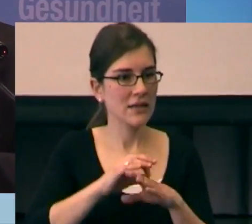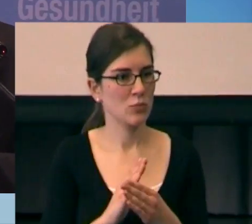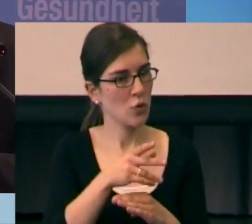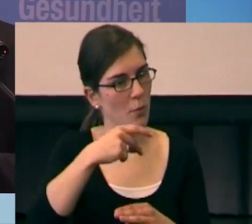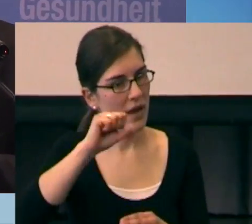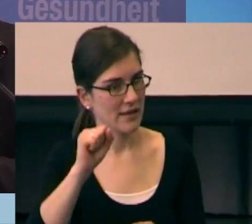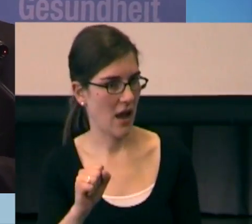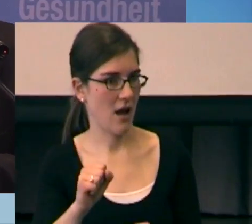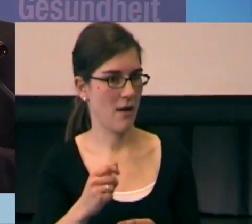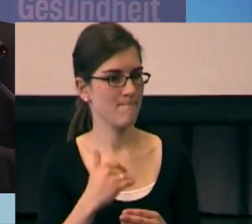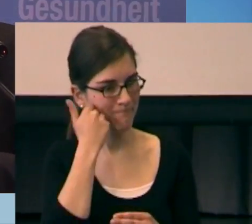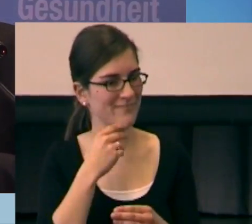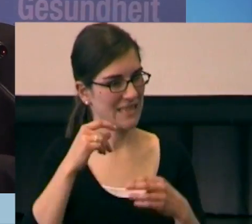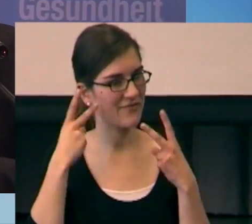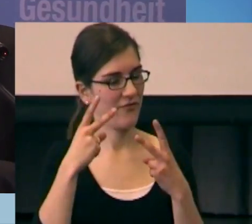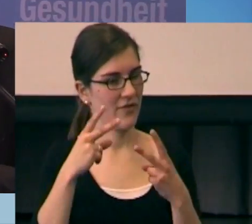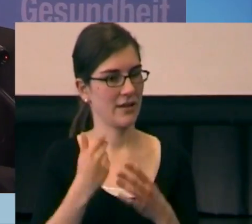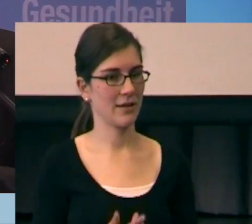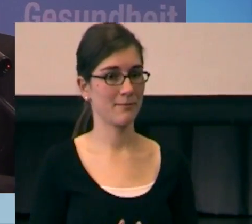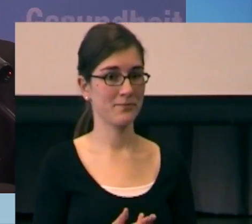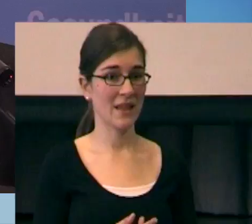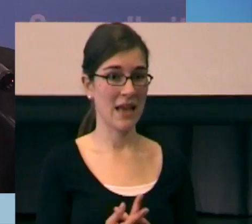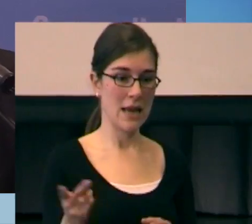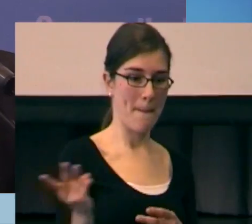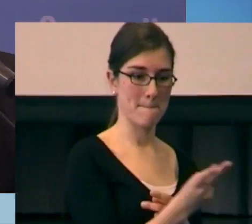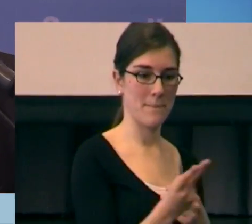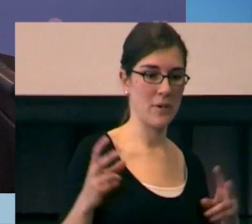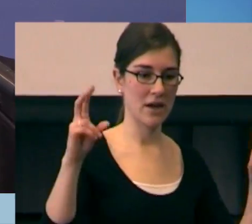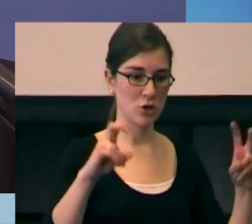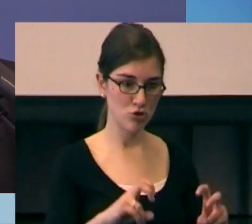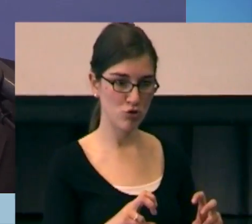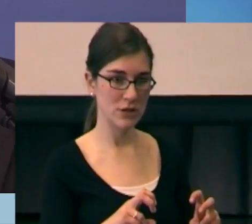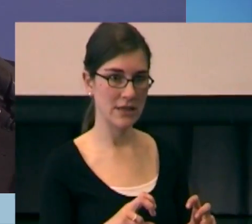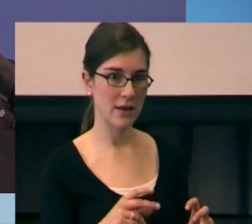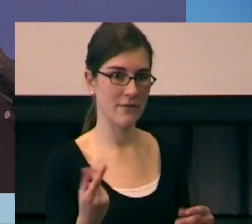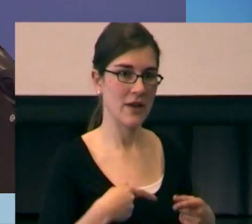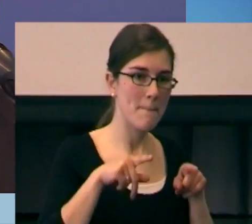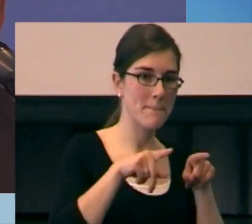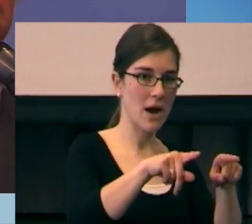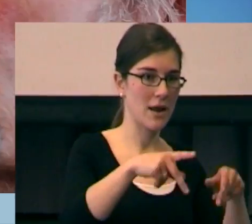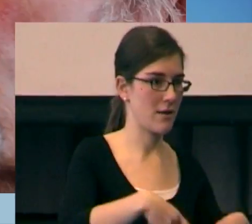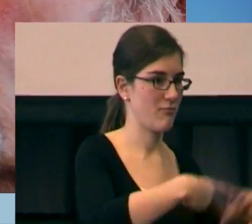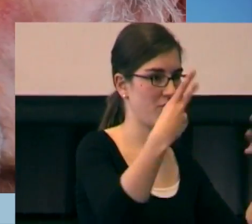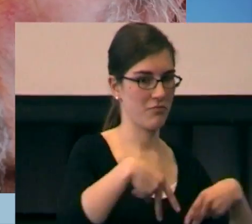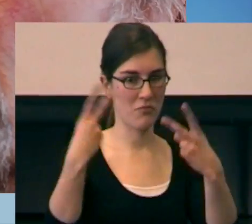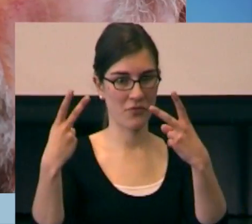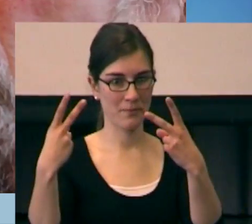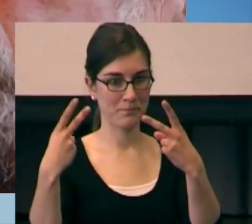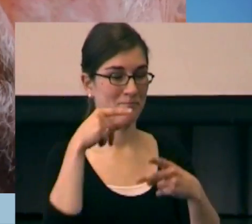Diese beiden Studien sind zur gleichen Zeit in einem gleichen Journal, in einer gleichen Zeitschrift veröffentlicht worden. Und der